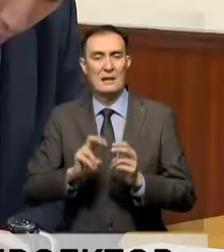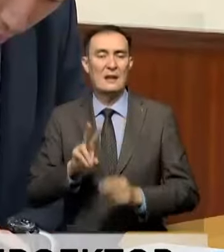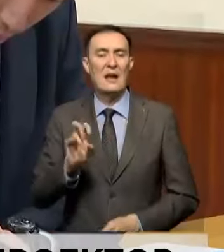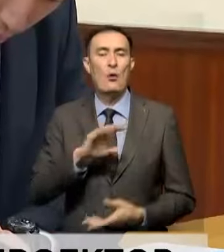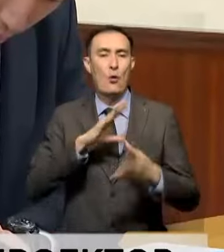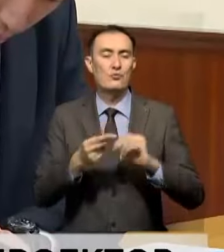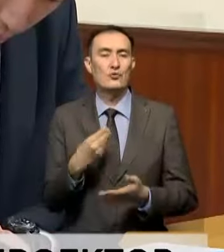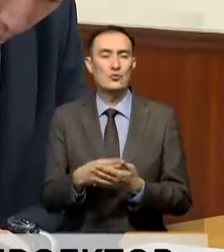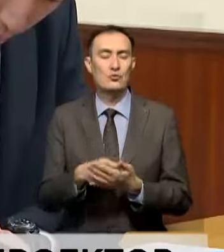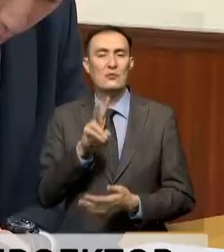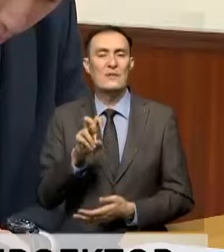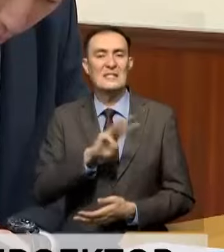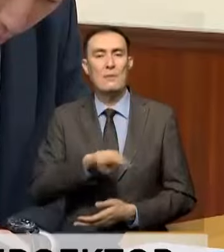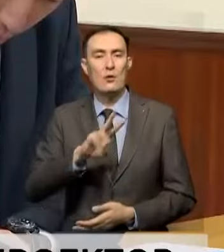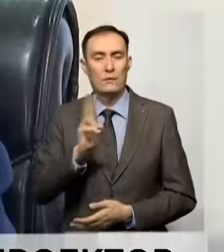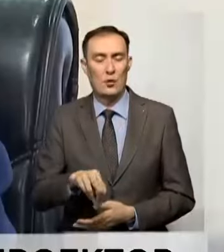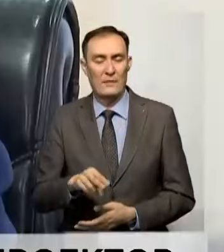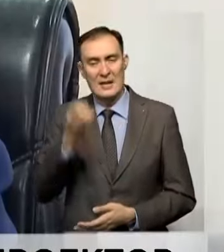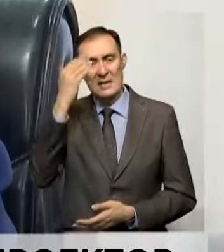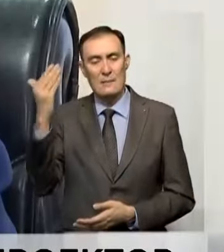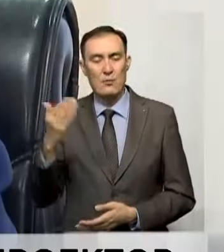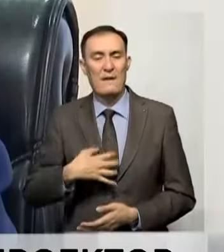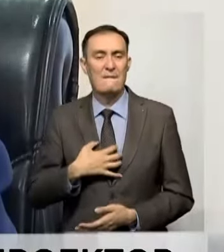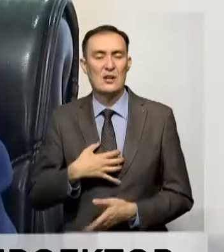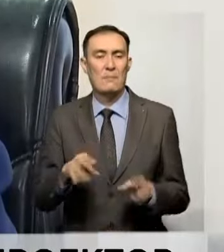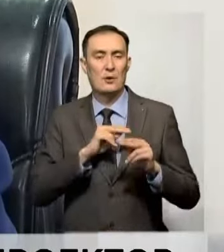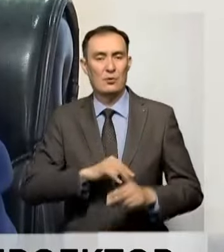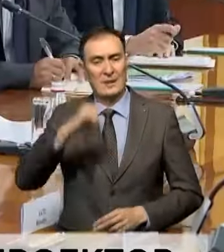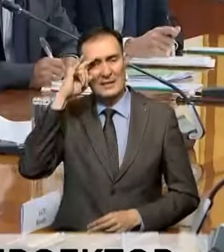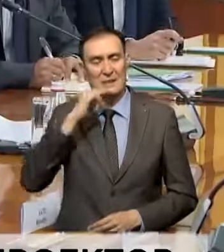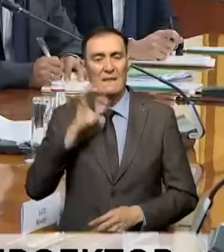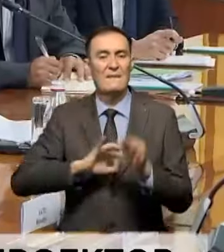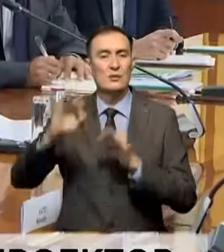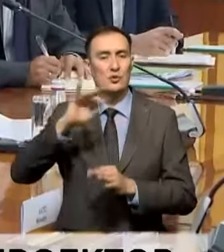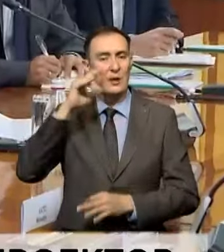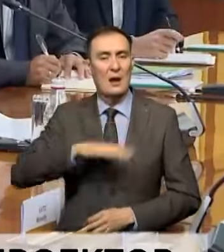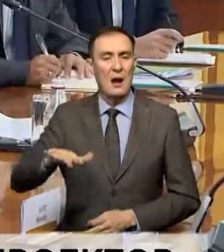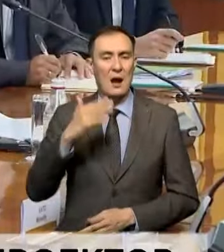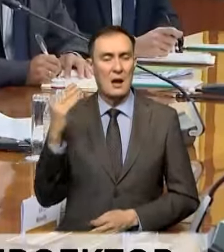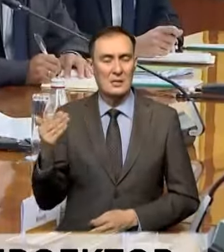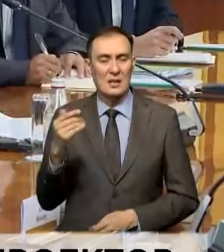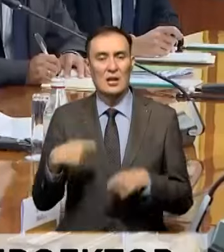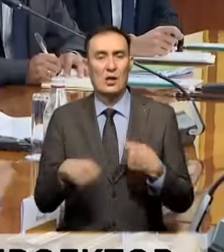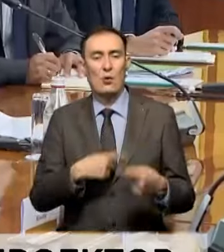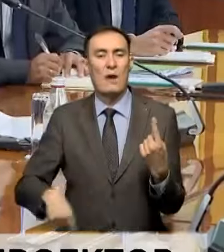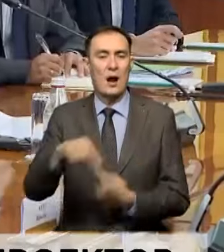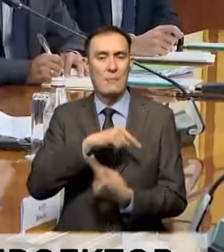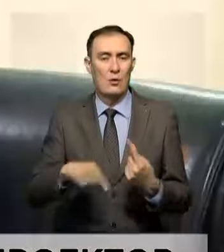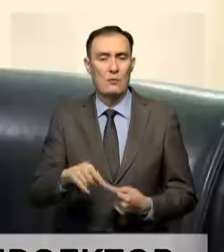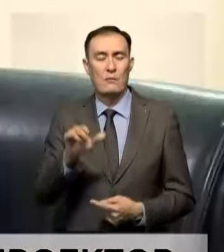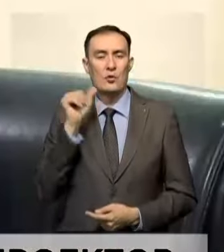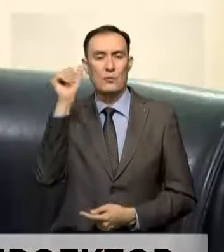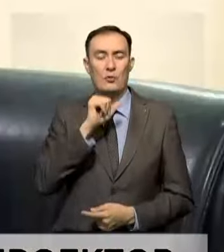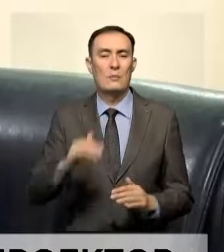200 миллионов долларов. Отмечу, Япония – один из ключевых партнеров Казахстана в Восточной Азии. Товарооборот между странами в